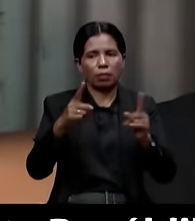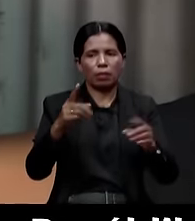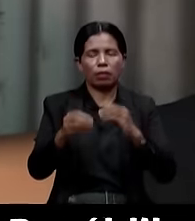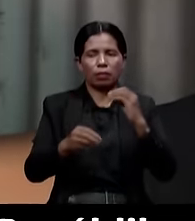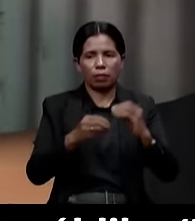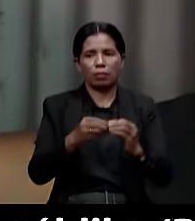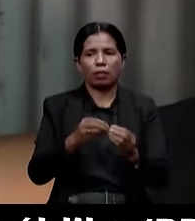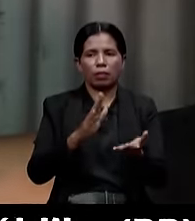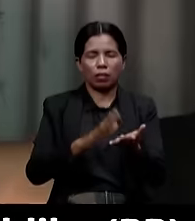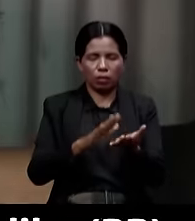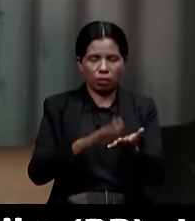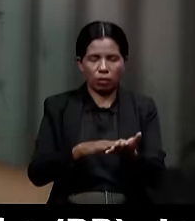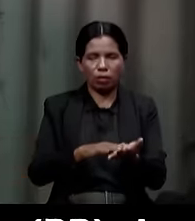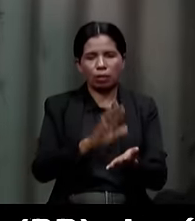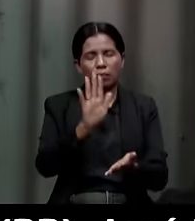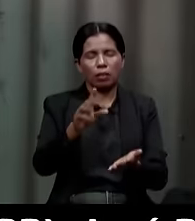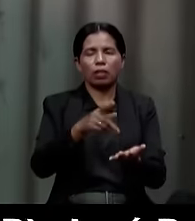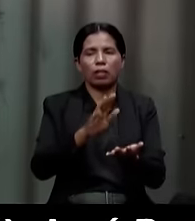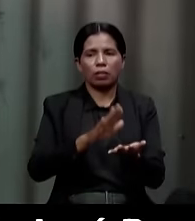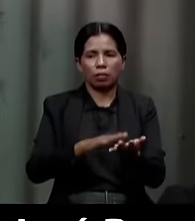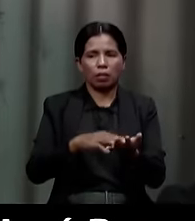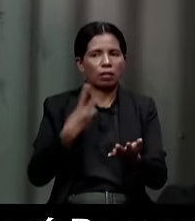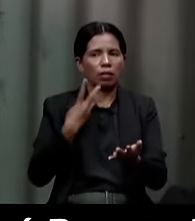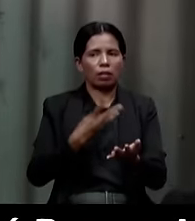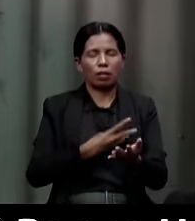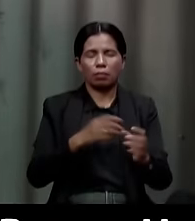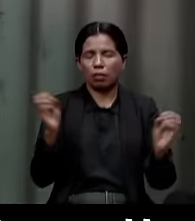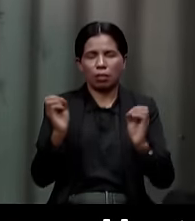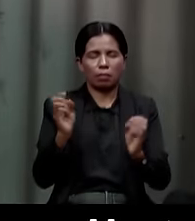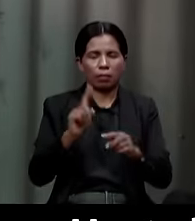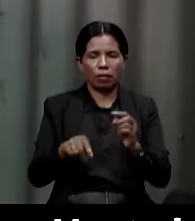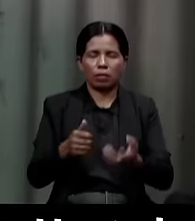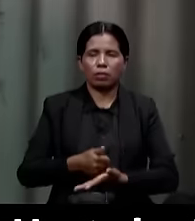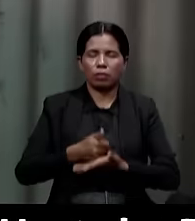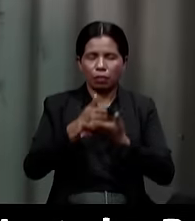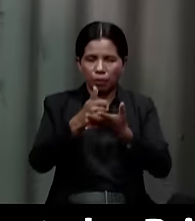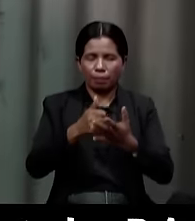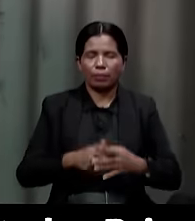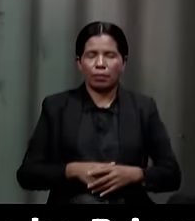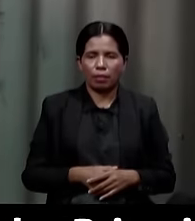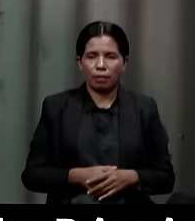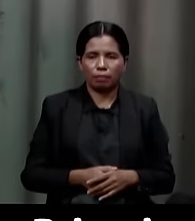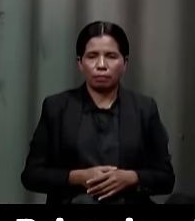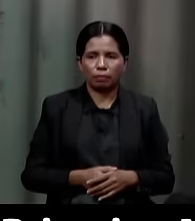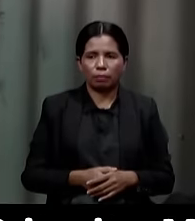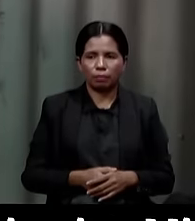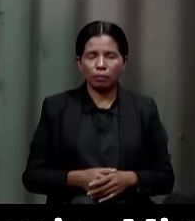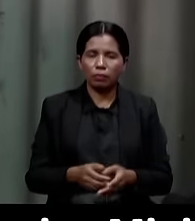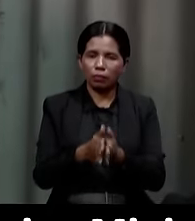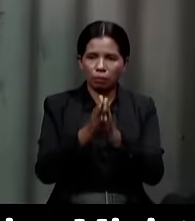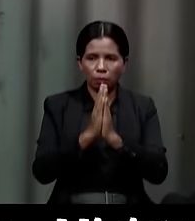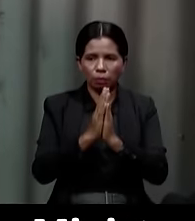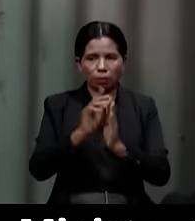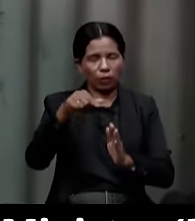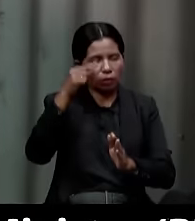iminya sekolah, ni ami hitliman. Be, suba,